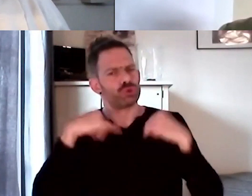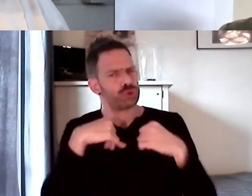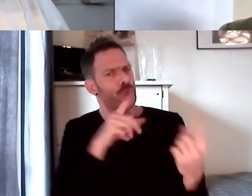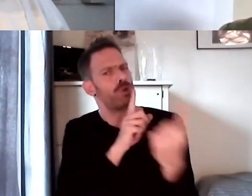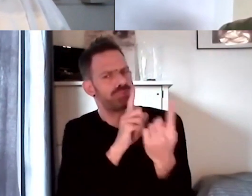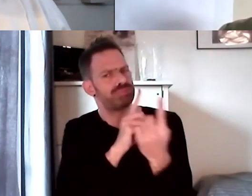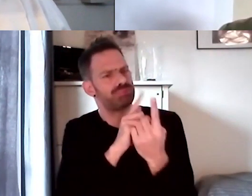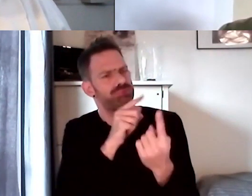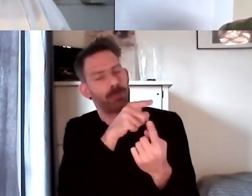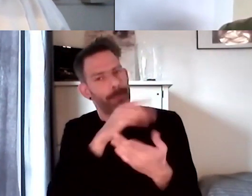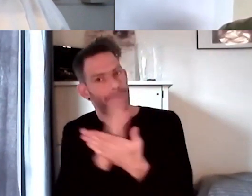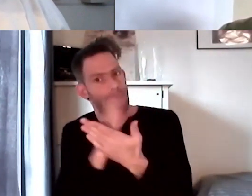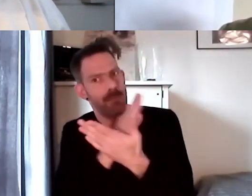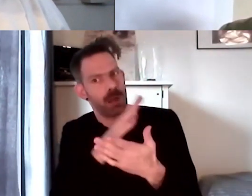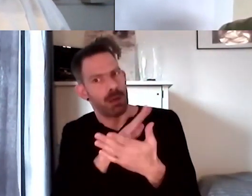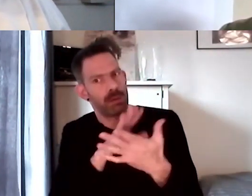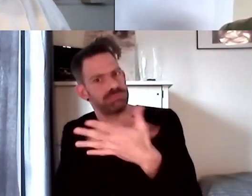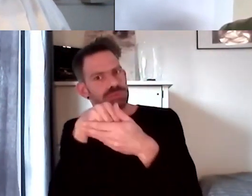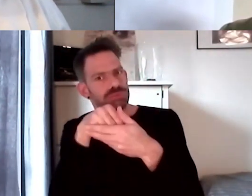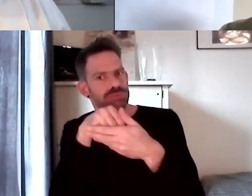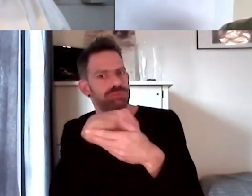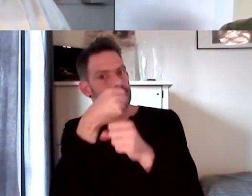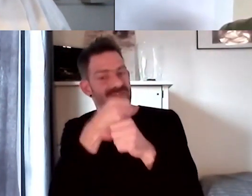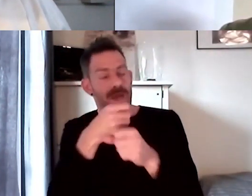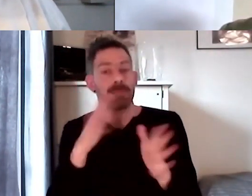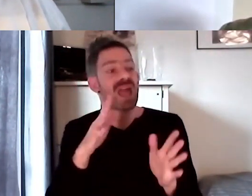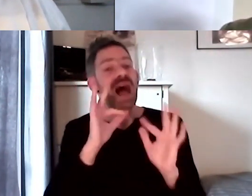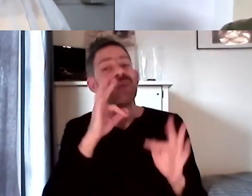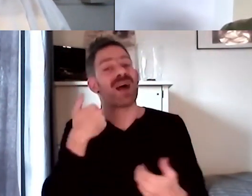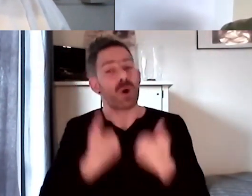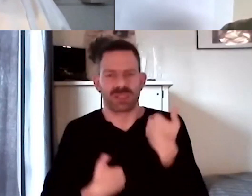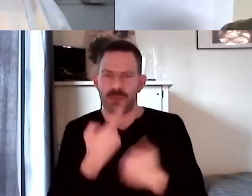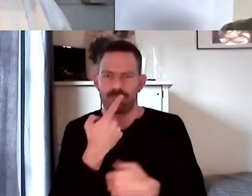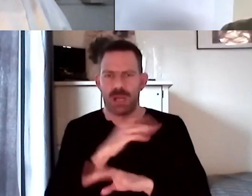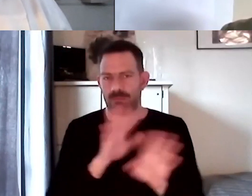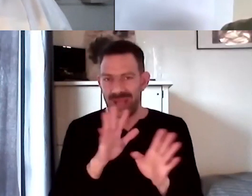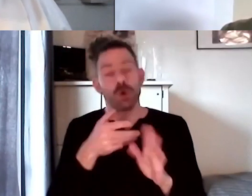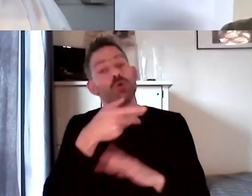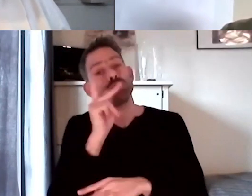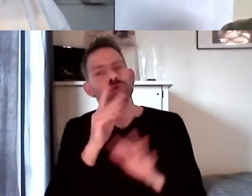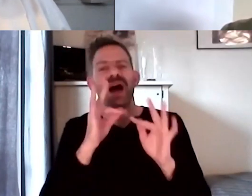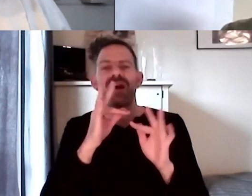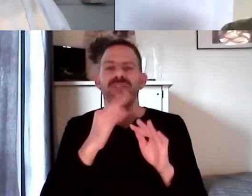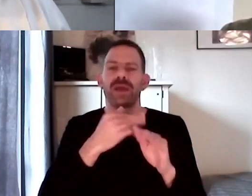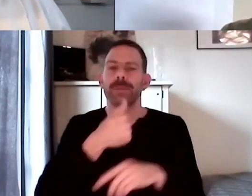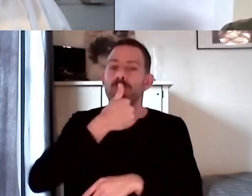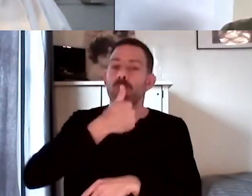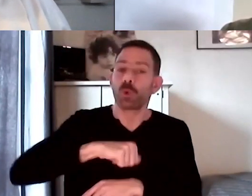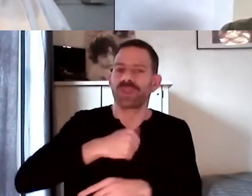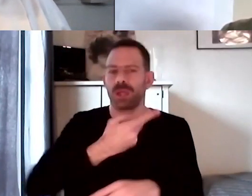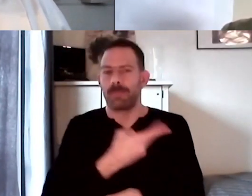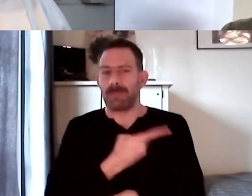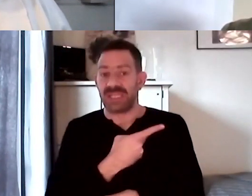l'emploi, on ne parle pas du handicap. On parle des préconisations médicales pour voir quel est le poste qui sera